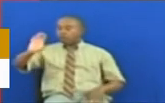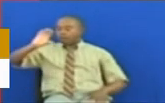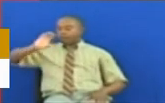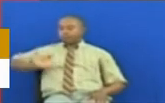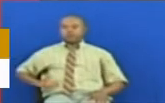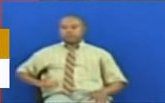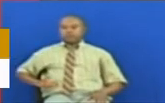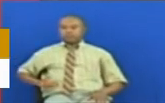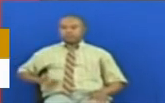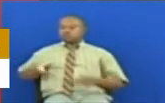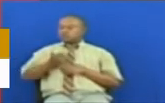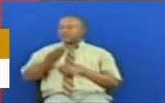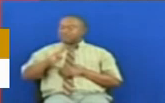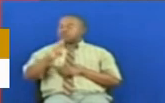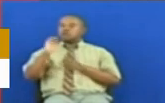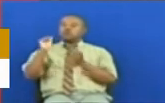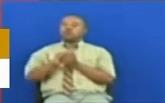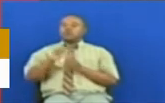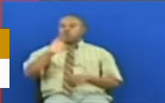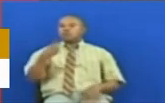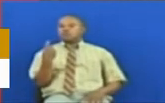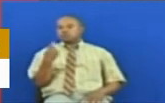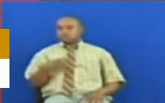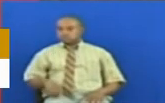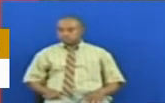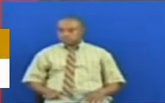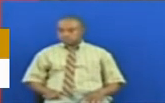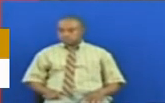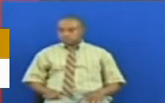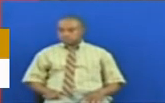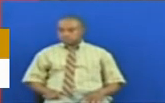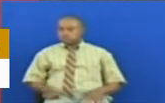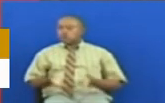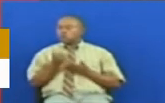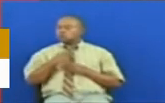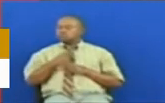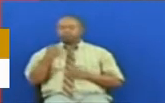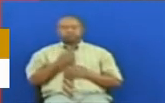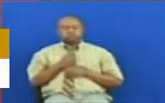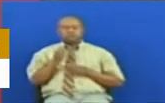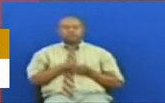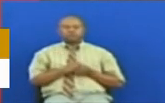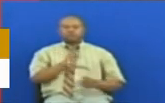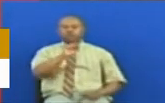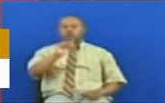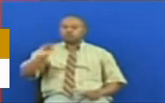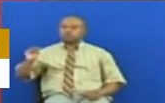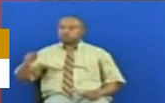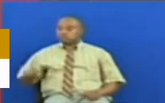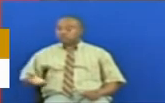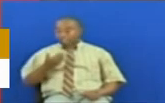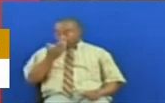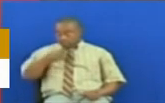ya mabilioni 10 kwa mwaka. Sasa kwa nini tushughulike na vitu vidogo vidogo? Sisi tutengeneze mazingira